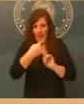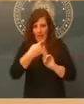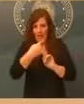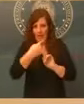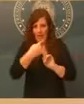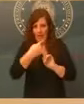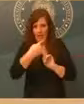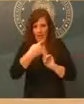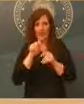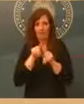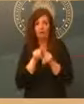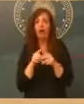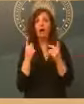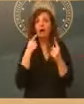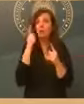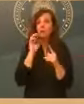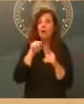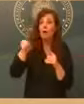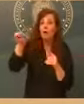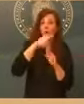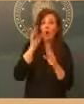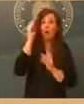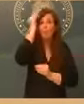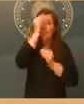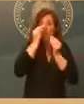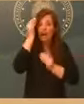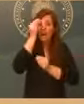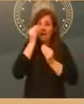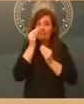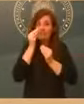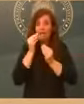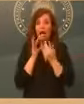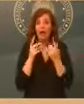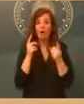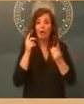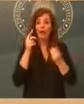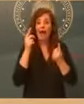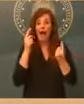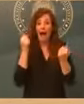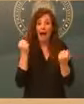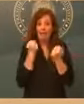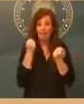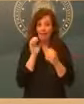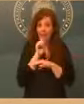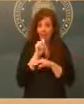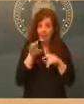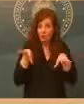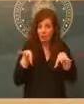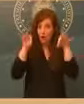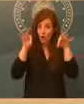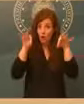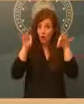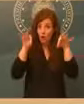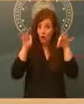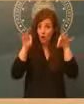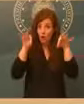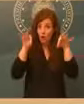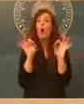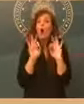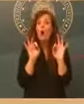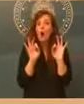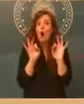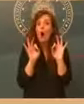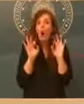immediata sospensione dell'attività didattica oppure altrimenti all'uso di edifici